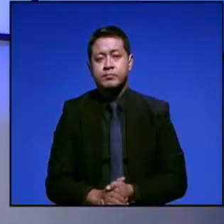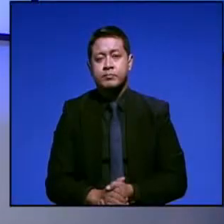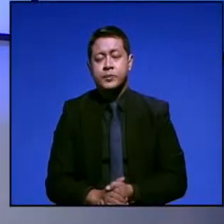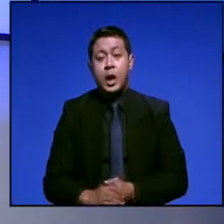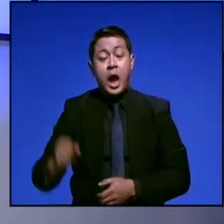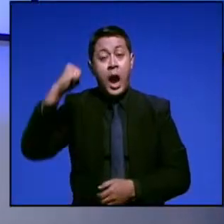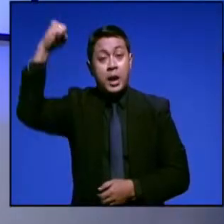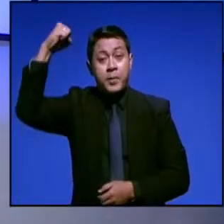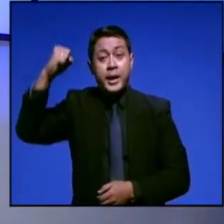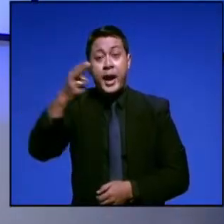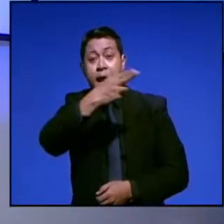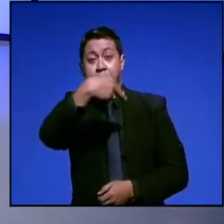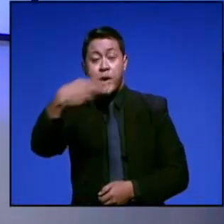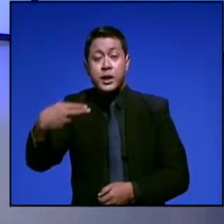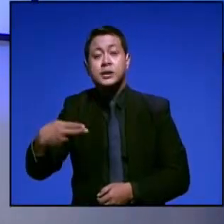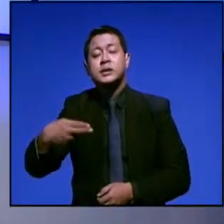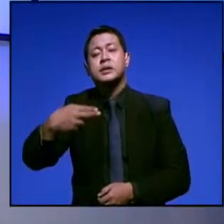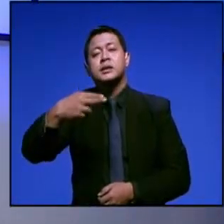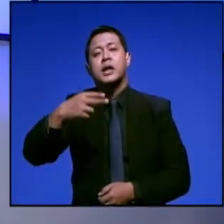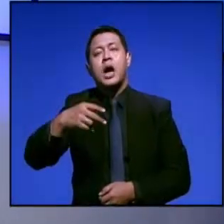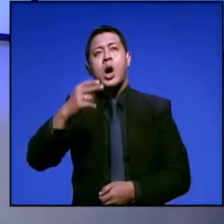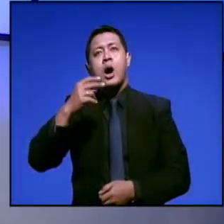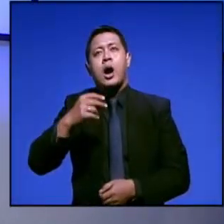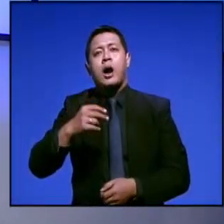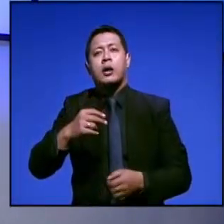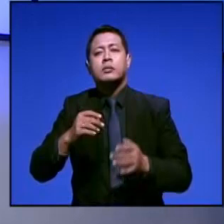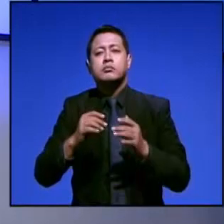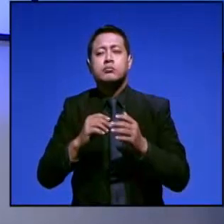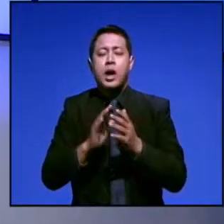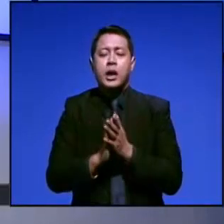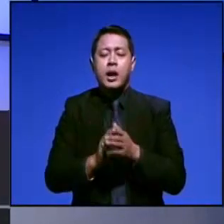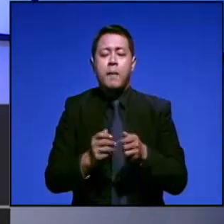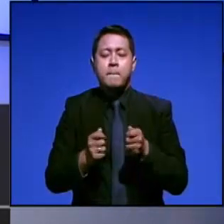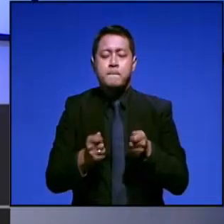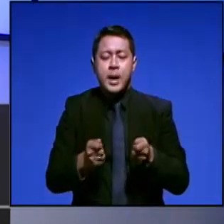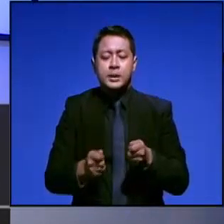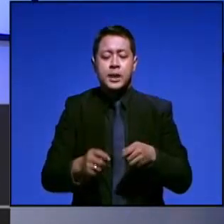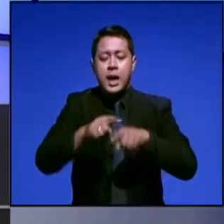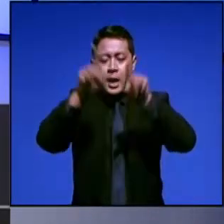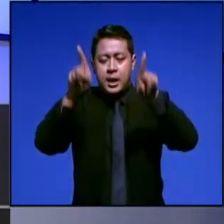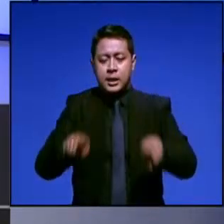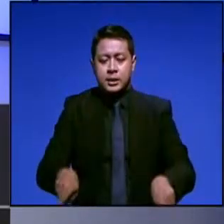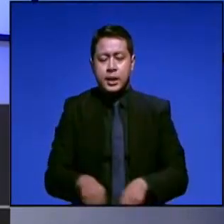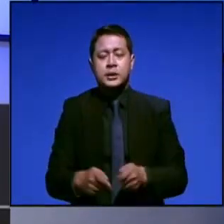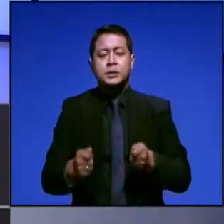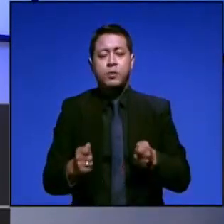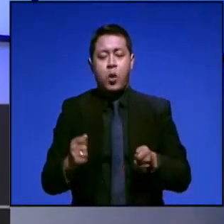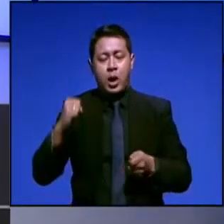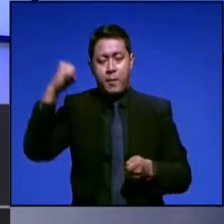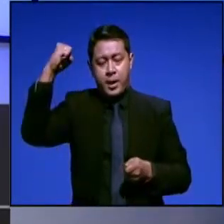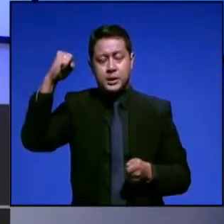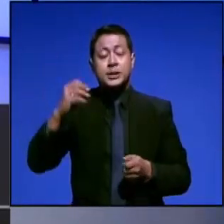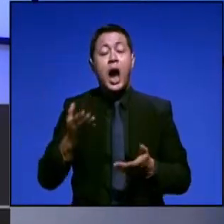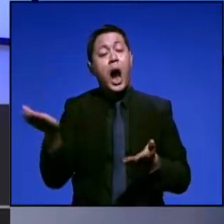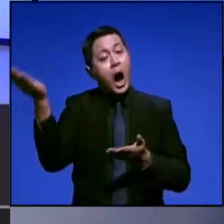Pemirsa, kemerdekaan Indonesia tidak lepas dari momen pembacaan teks proklamasi. Nah, untuk mengenang sejarah, mari kita ke Rengas Dengklok,